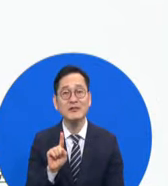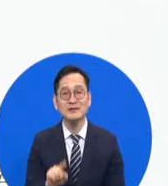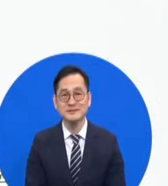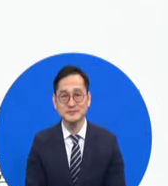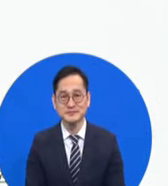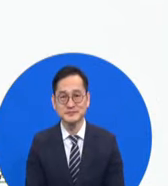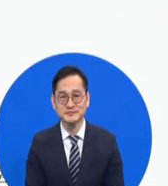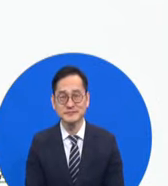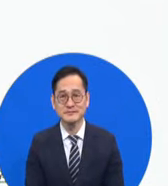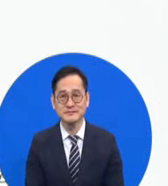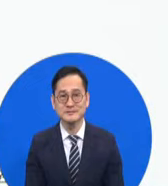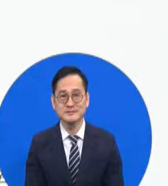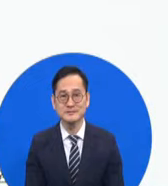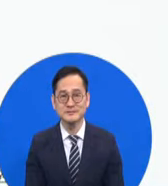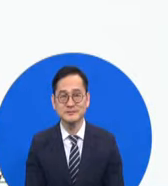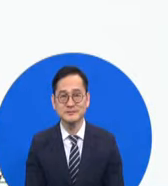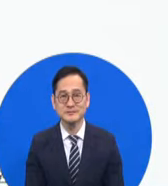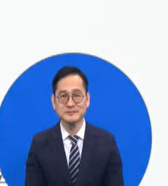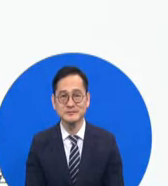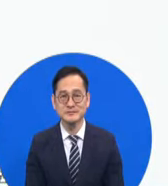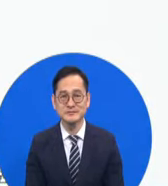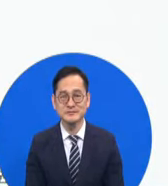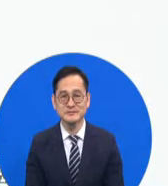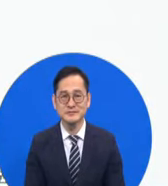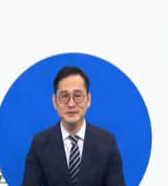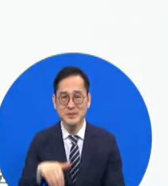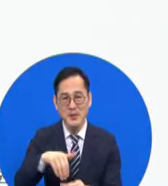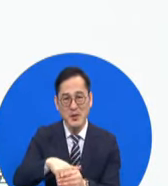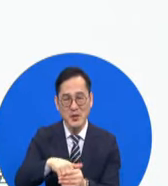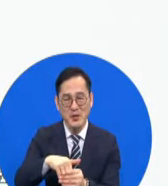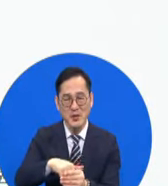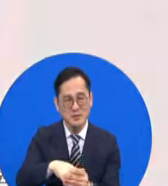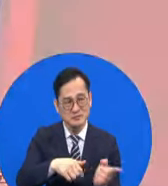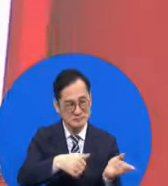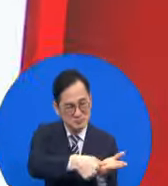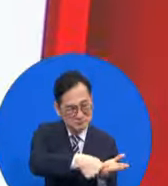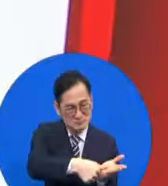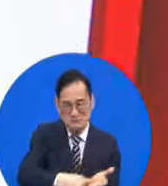오늘 어떤 심판론을 선택할지 궁금합니다.